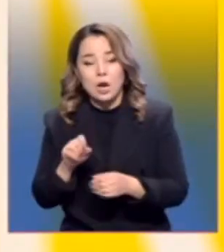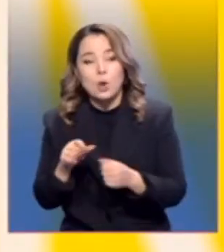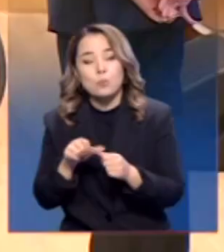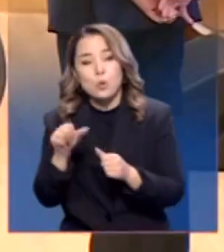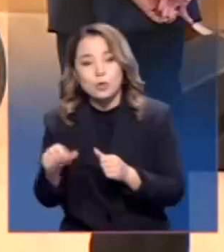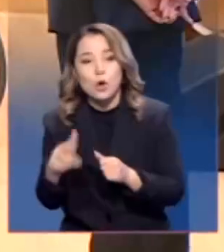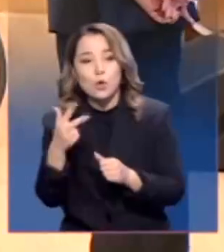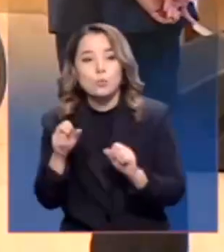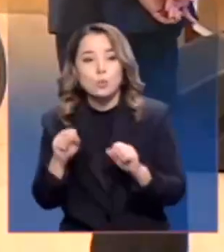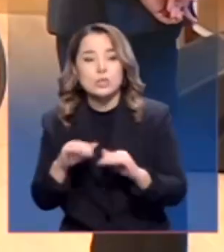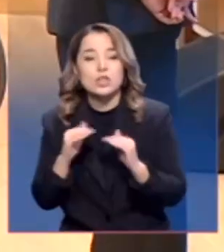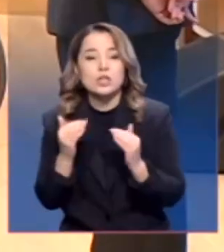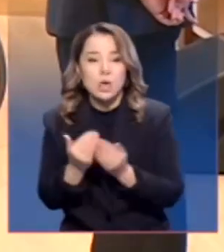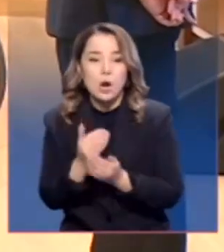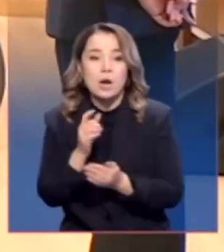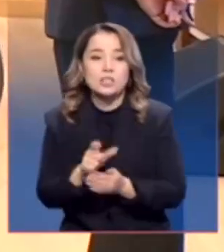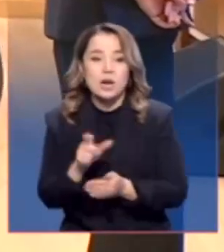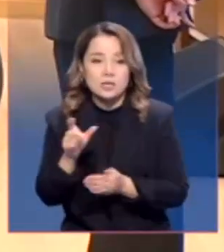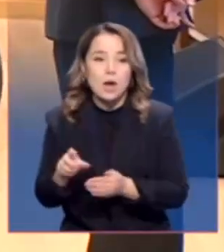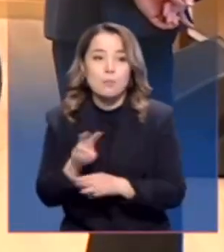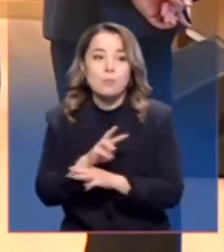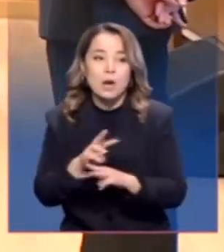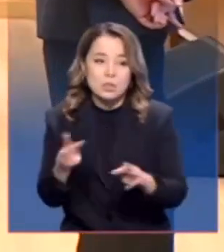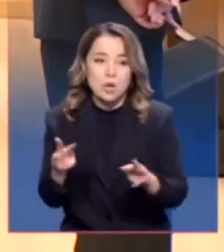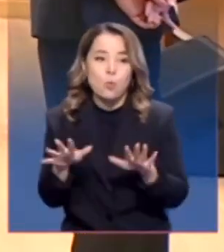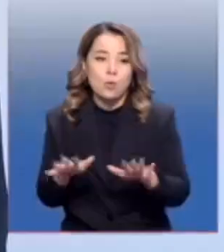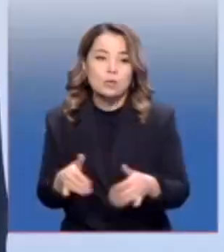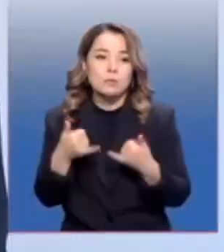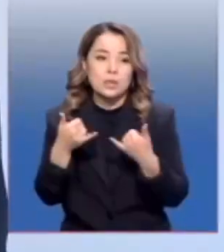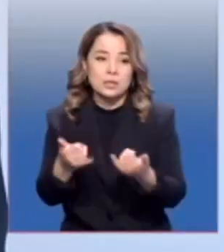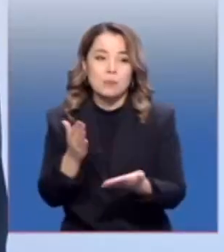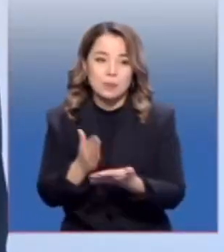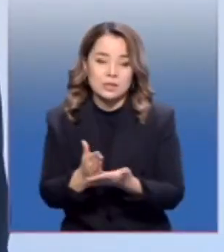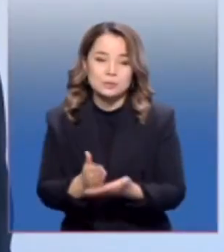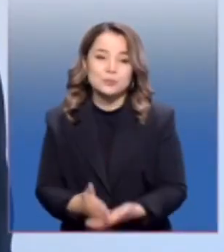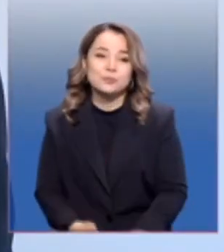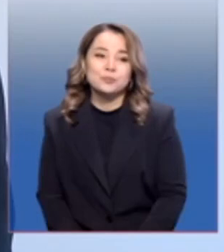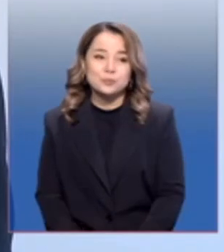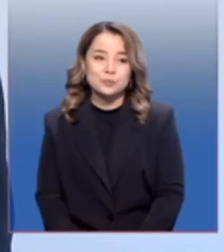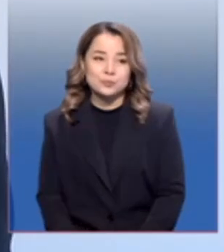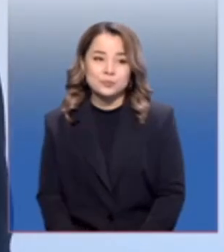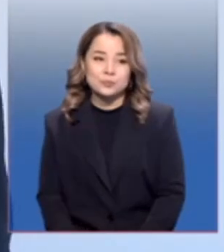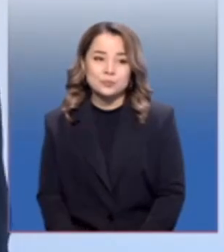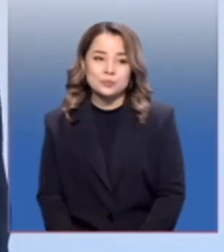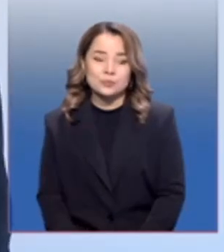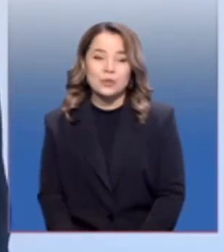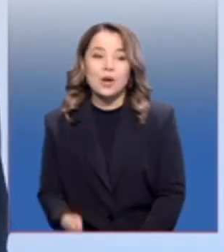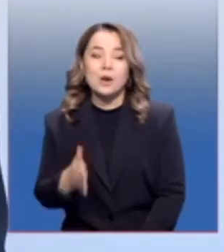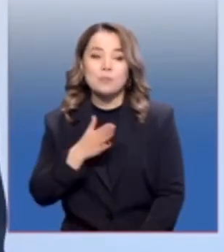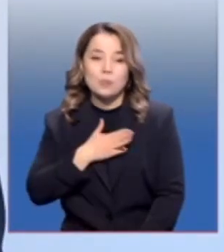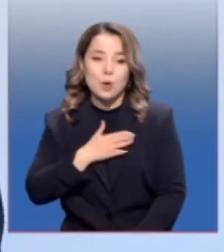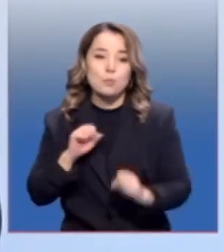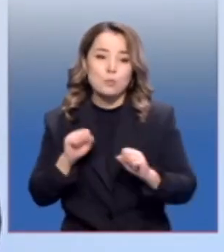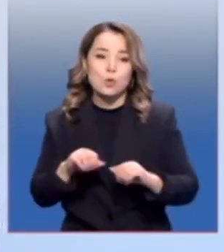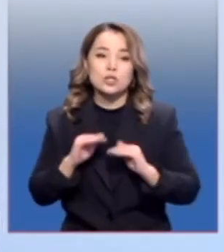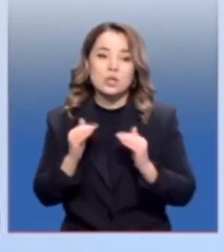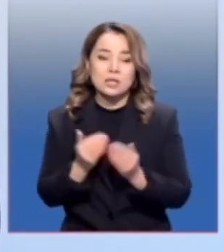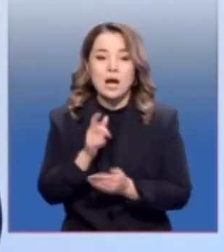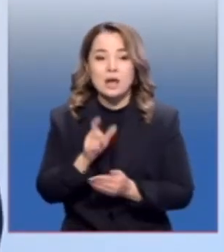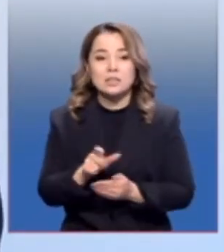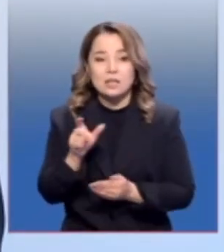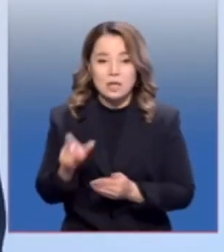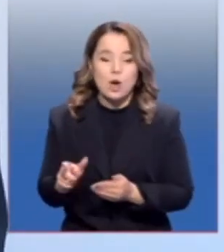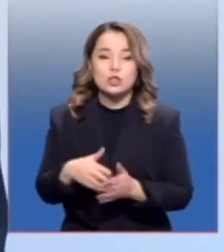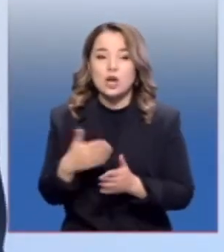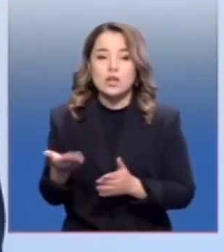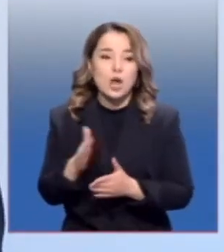3 бірдей мүмкіндігі шектеулі жанға мәжілістен орын бұйырды. Решение са депутатом. Алдағы уақытта мүмкіндігі шектеулі жандарға